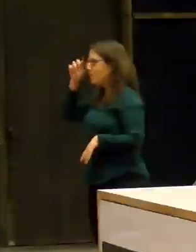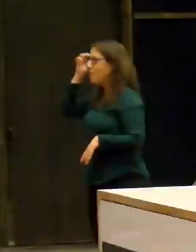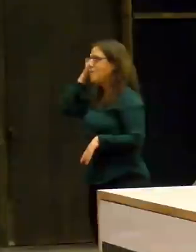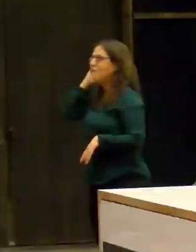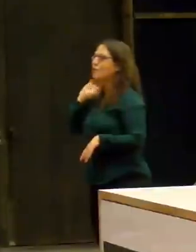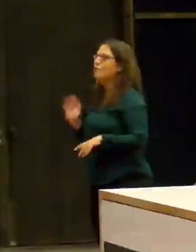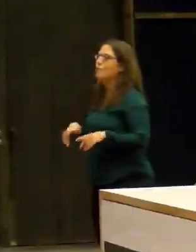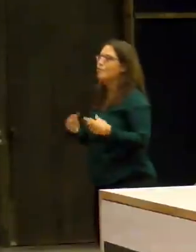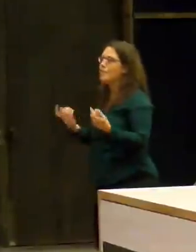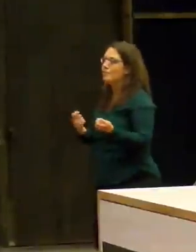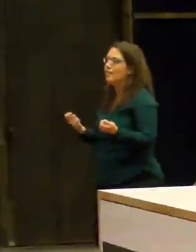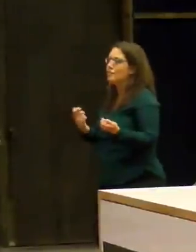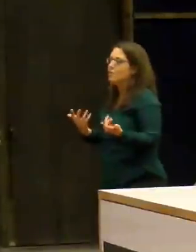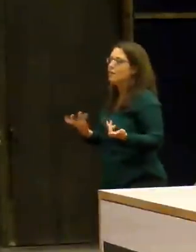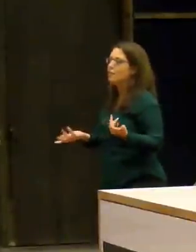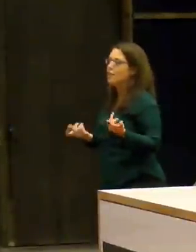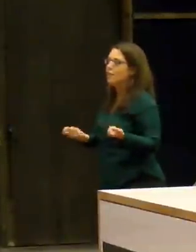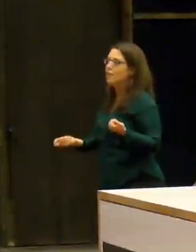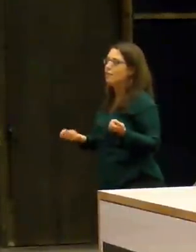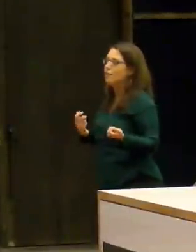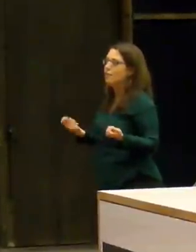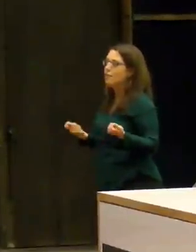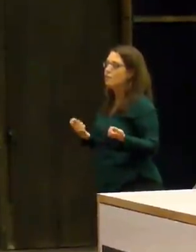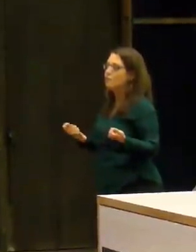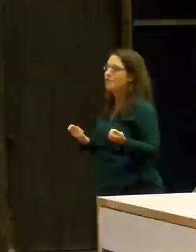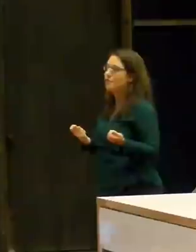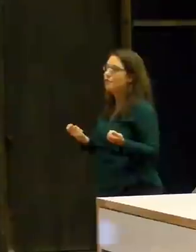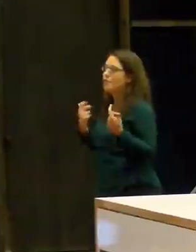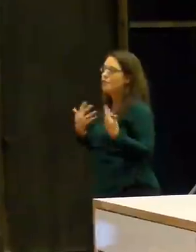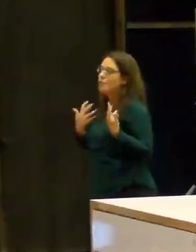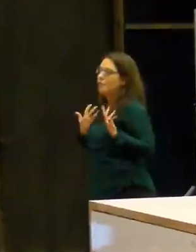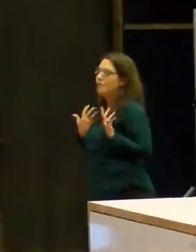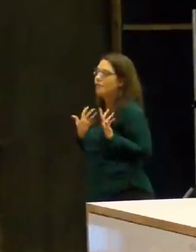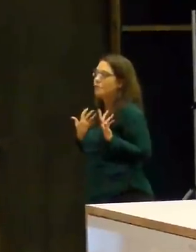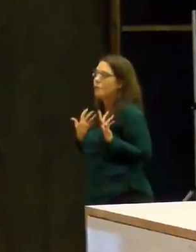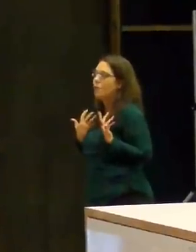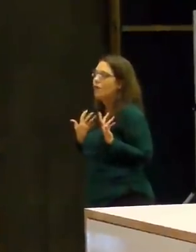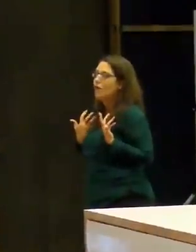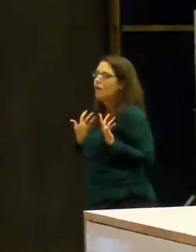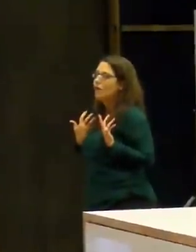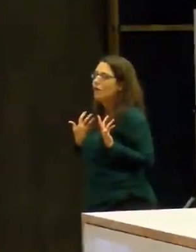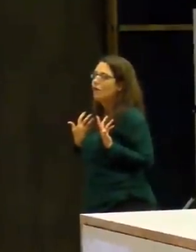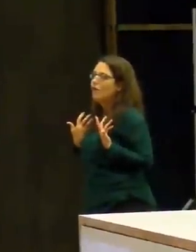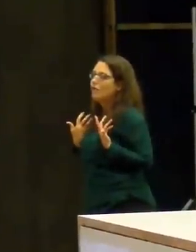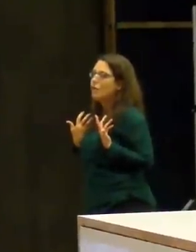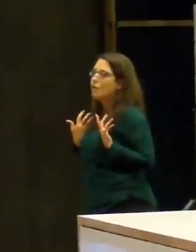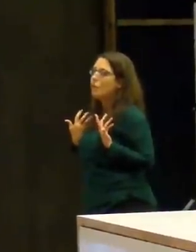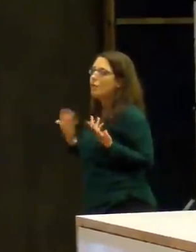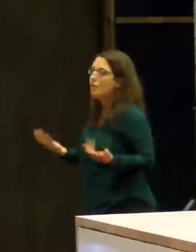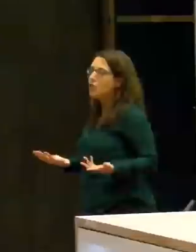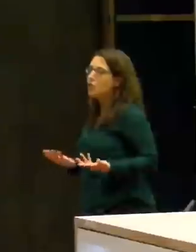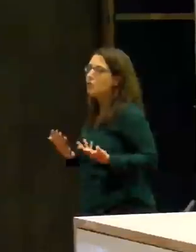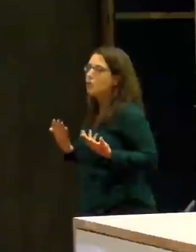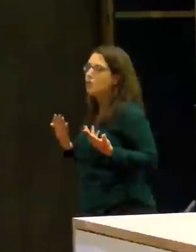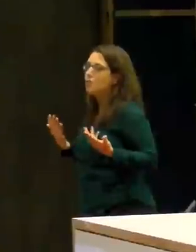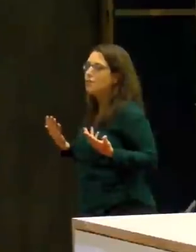Mais c'est vrai que... Du coup, le message, un tract, c'est bien, mais le message... Si on ne nous l'explique pas directement, c'est vrai. Si on ne rentre pas